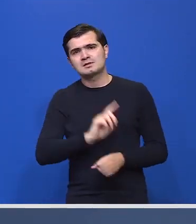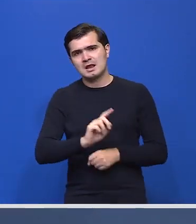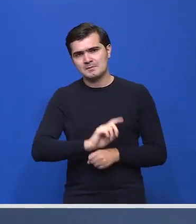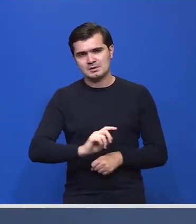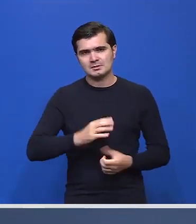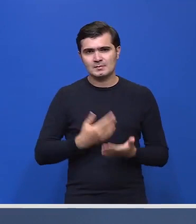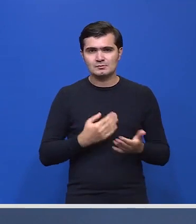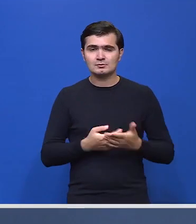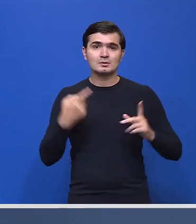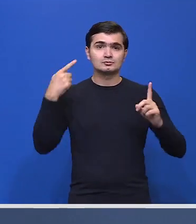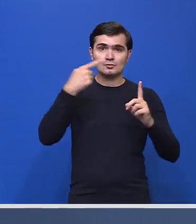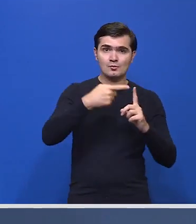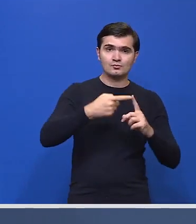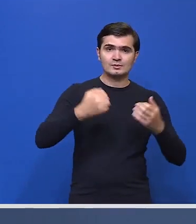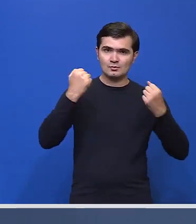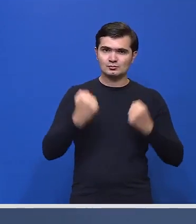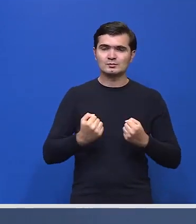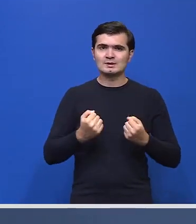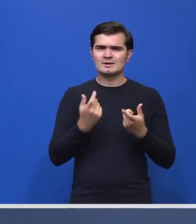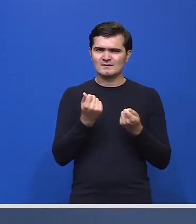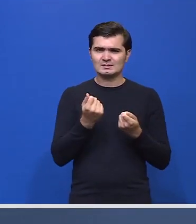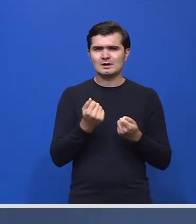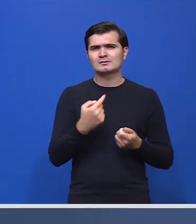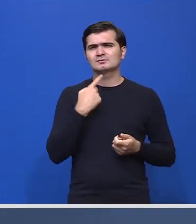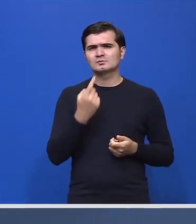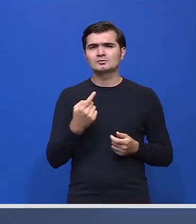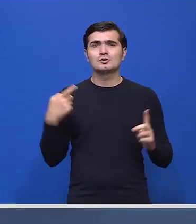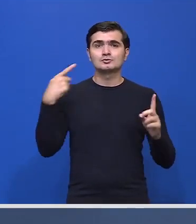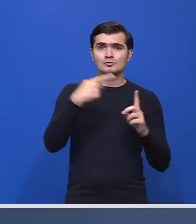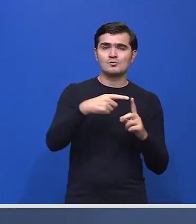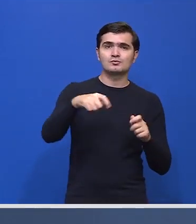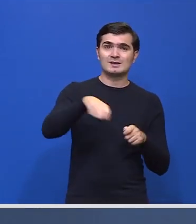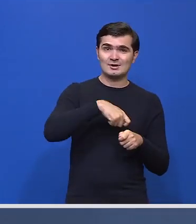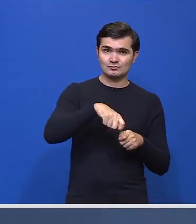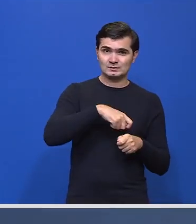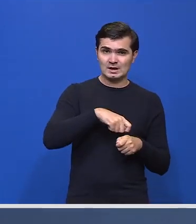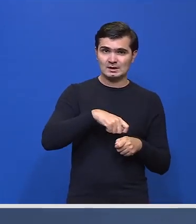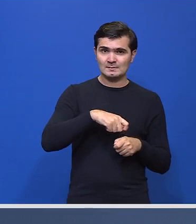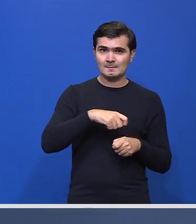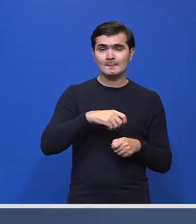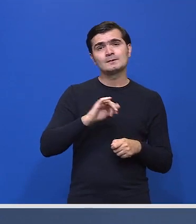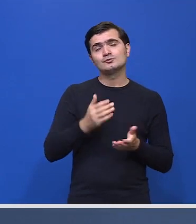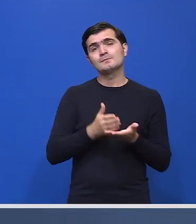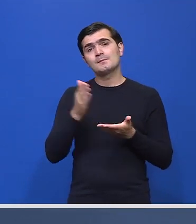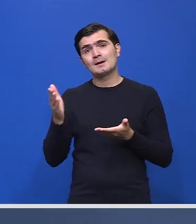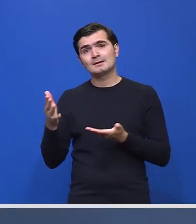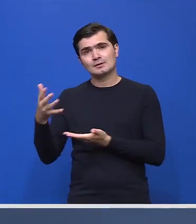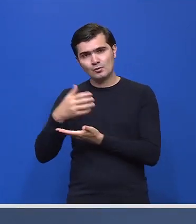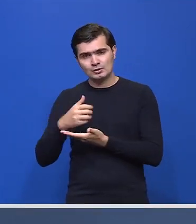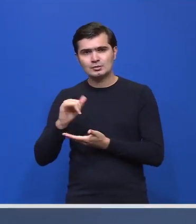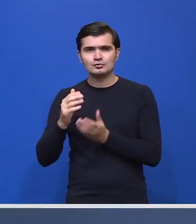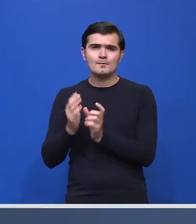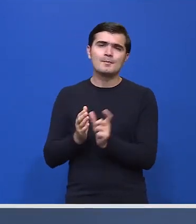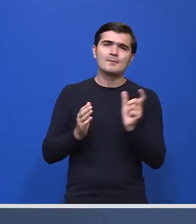că scopul consolidării fiscale, sau, haideți să spunem așa, scopul unor ajustări și pe partea de colectare, dar și pe